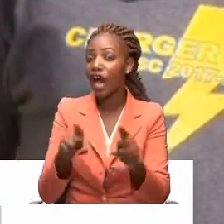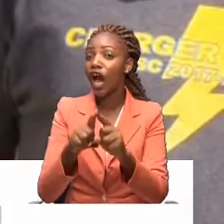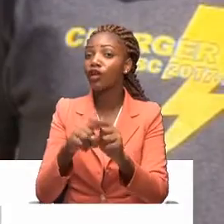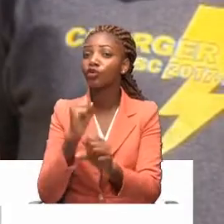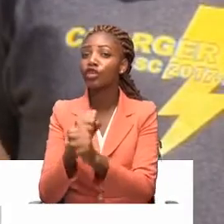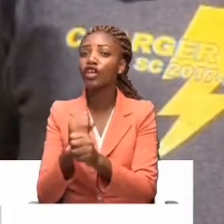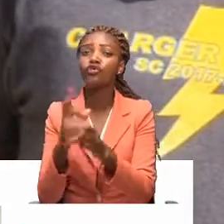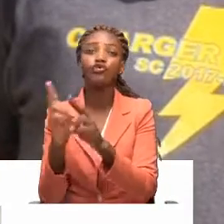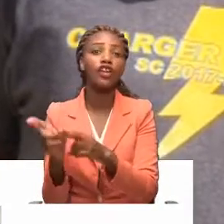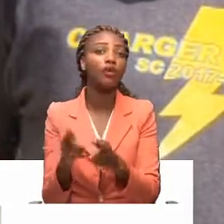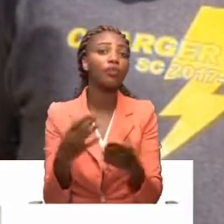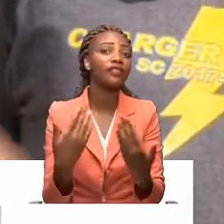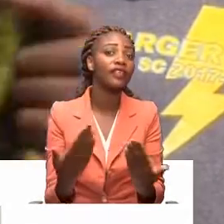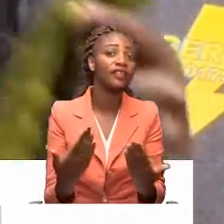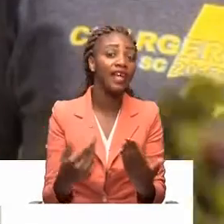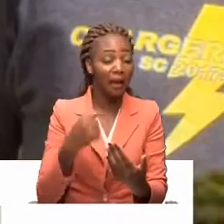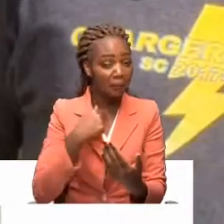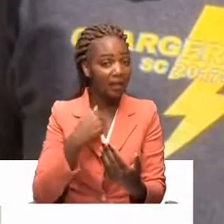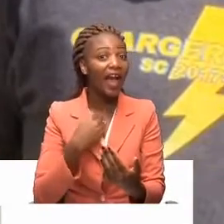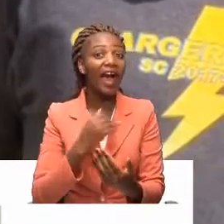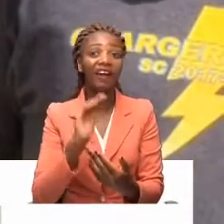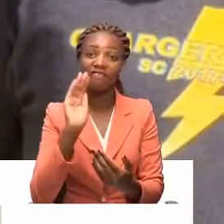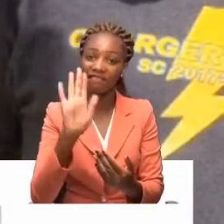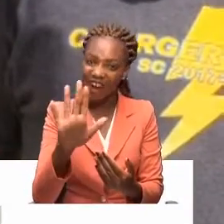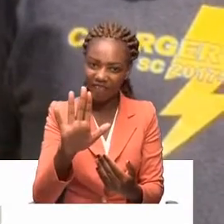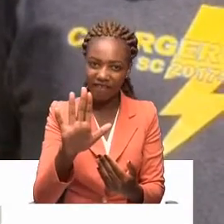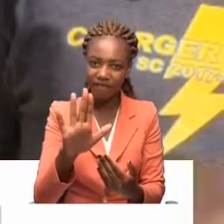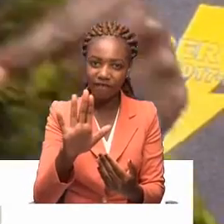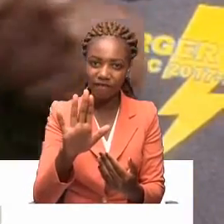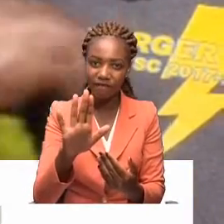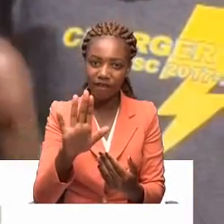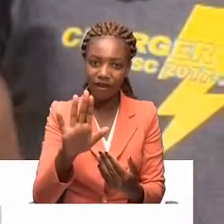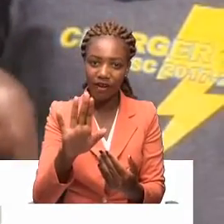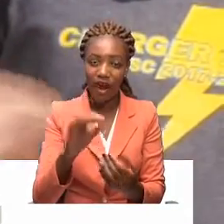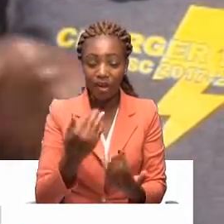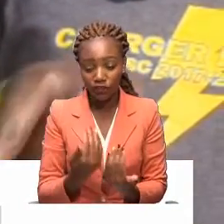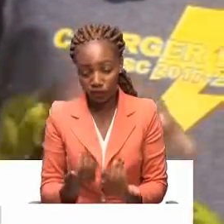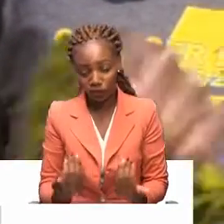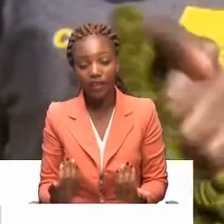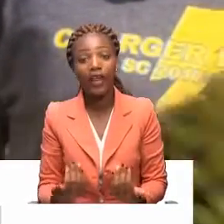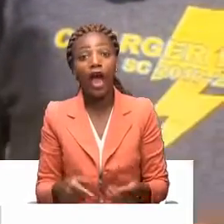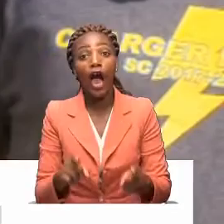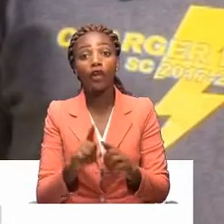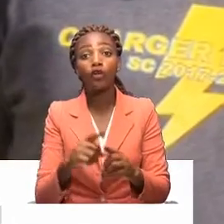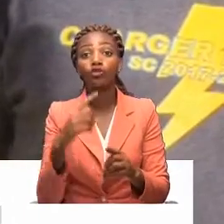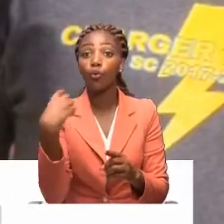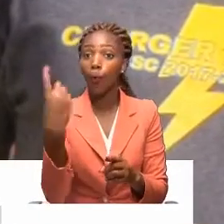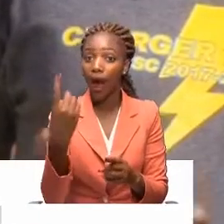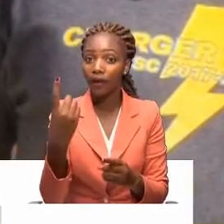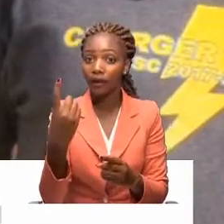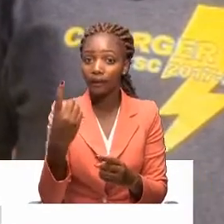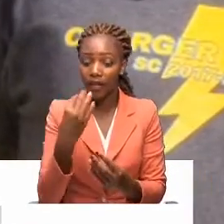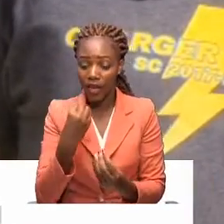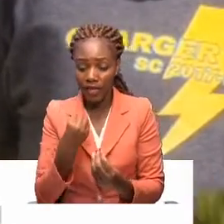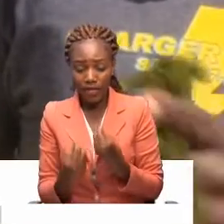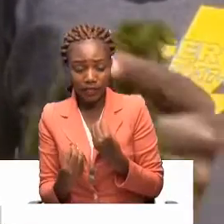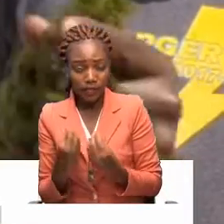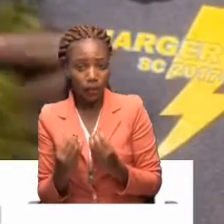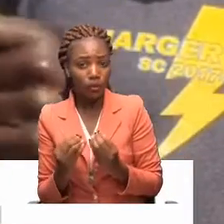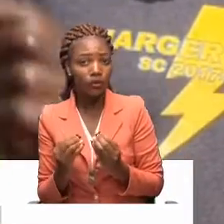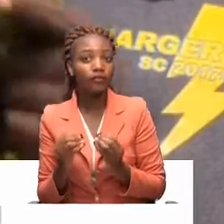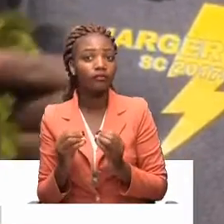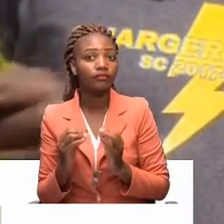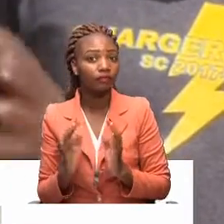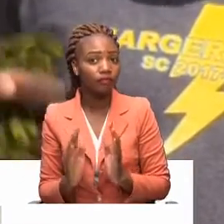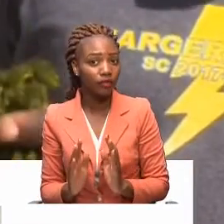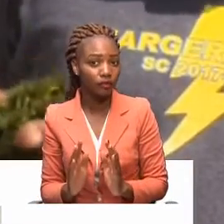wengine. Kama niko na watoto watano, pia huyo ni mule, na niko na mlemavu, na stahili nishughulikie huyo mlemavu zaidi, kwa sababu